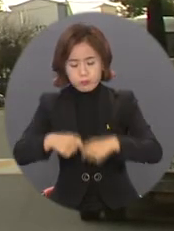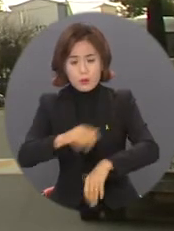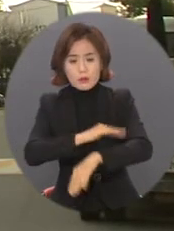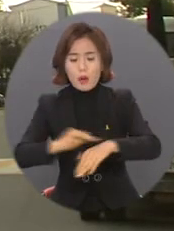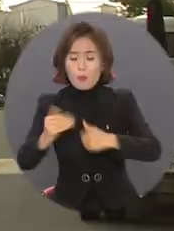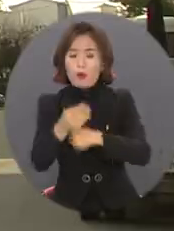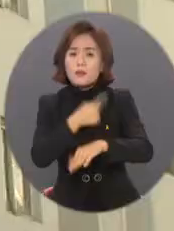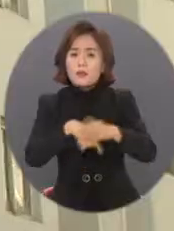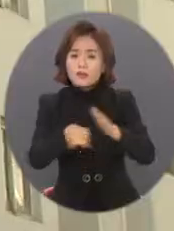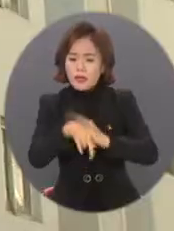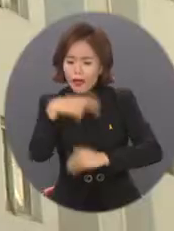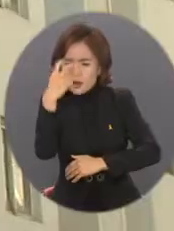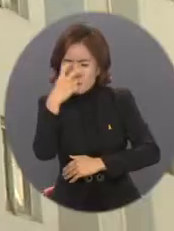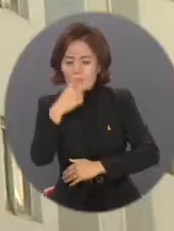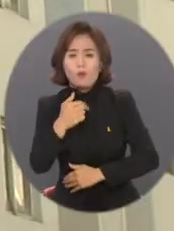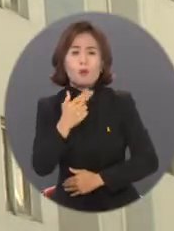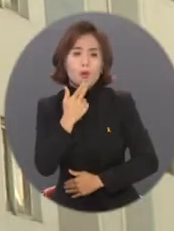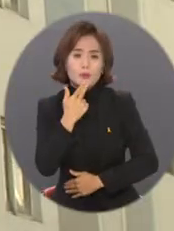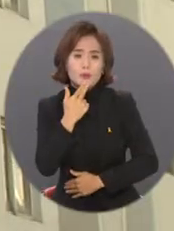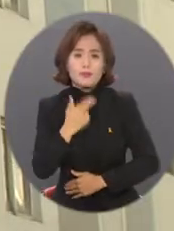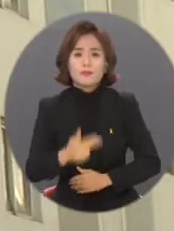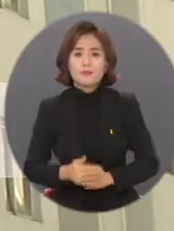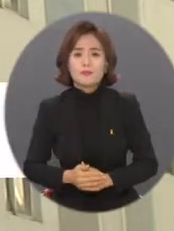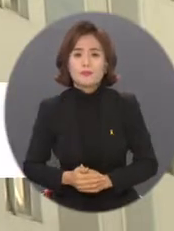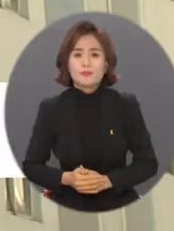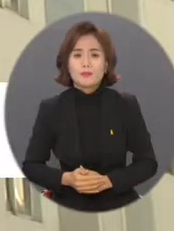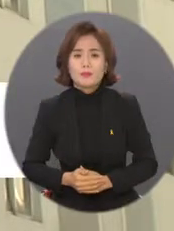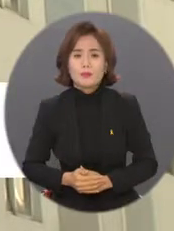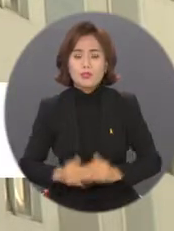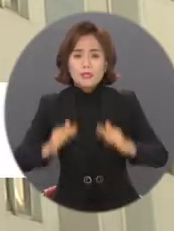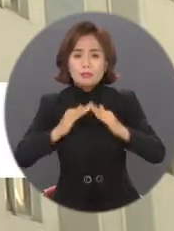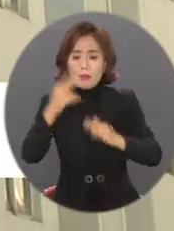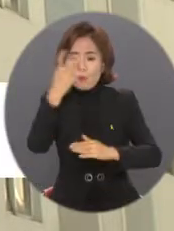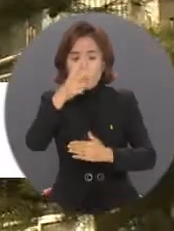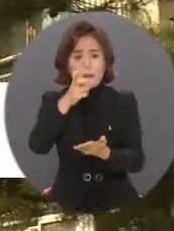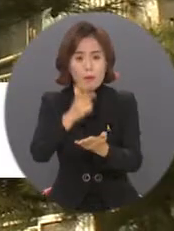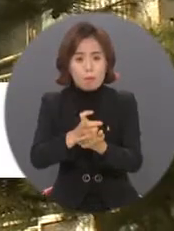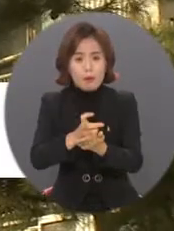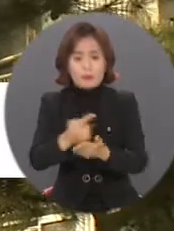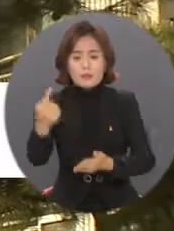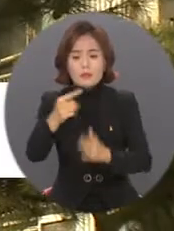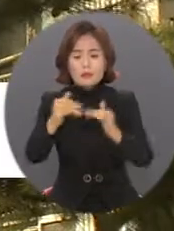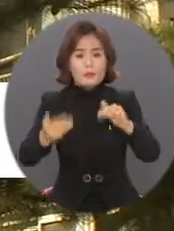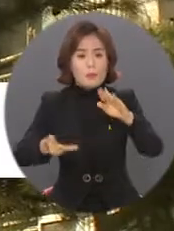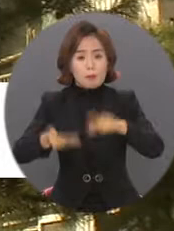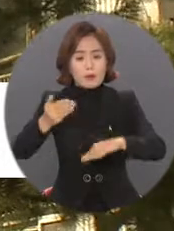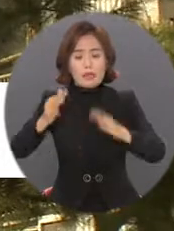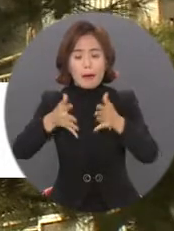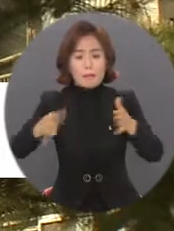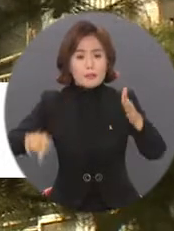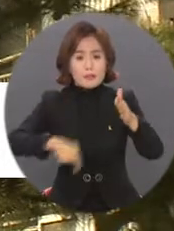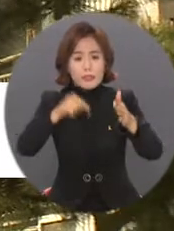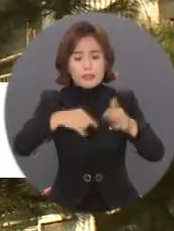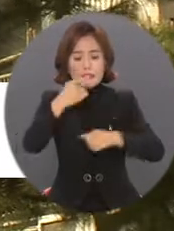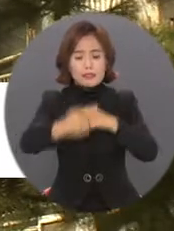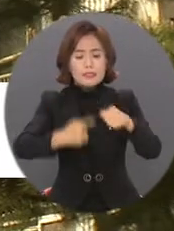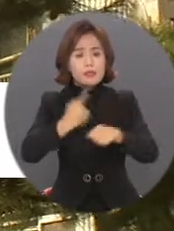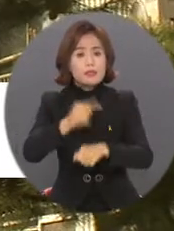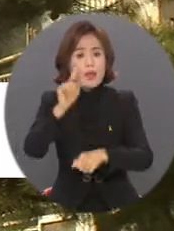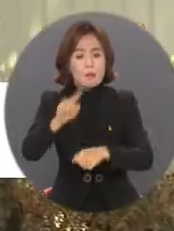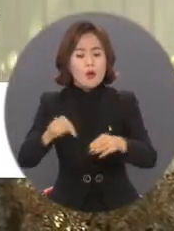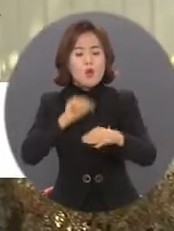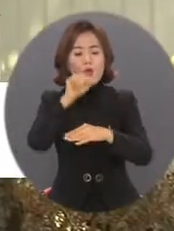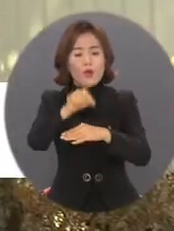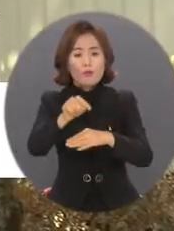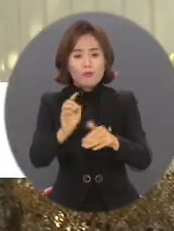보완하기 위한 감시도 작동하지 않았습니다 주택관리 법상 처녀 세대가 넘는 이 아파트는 1년에 한번씩